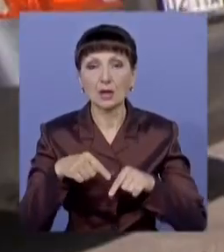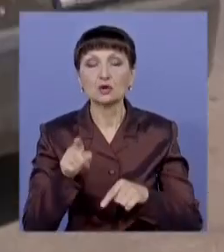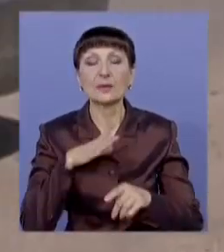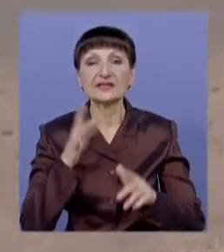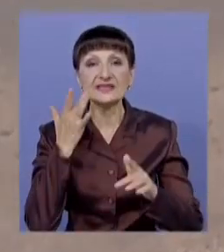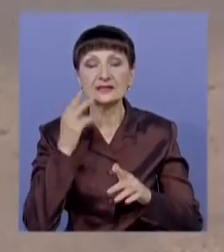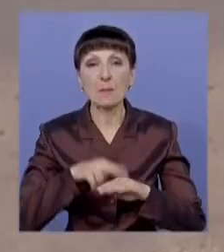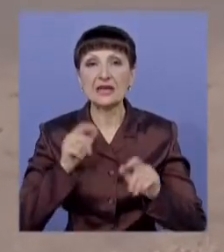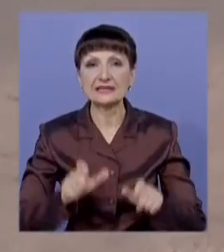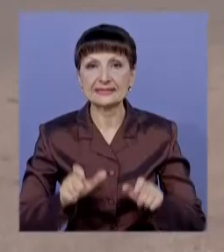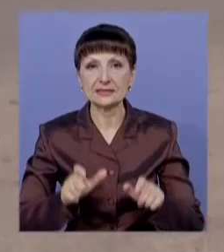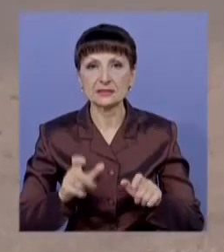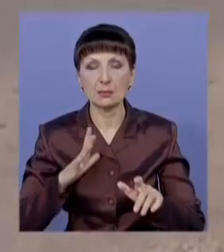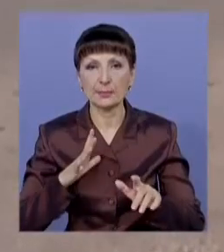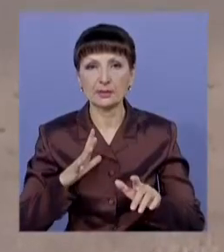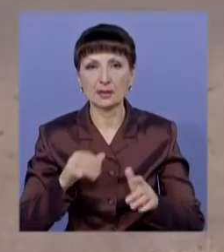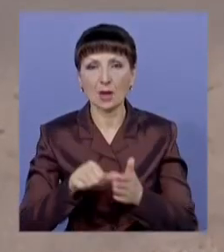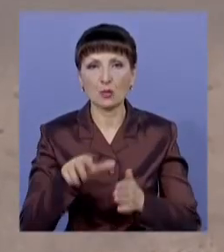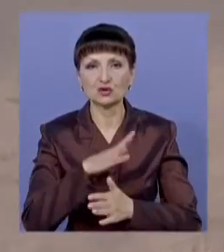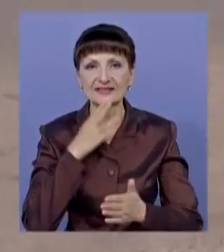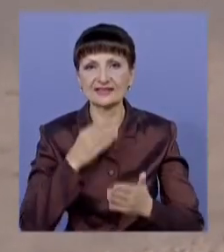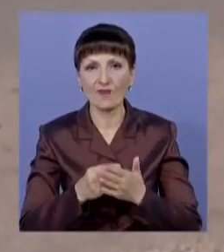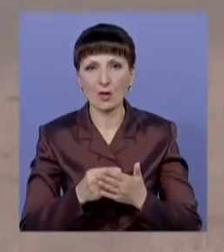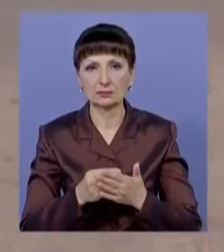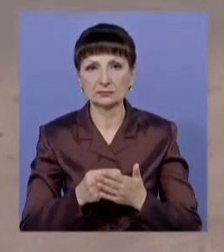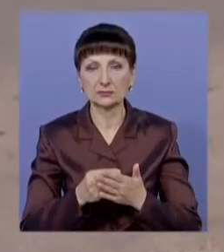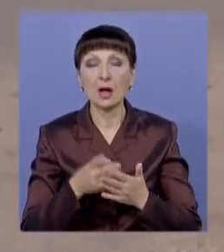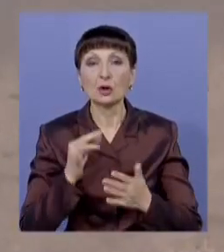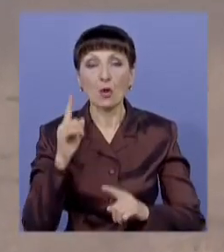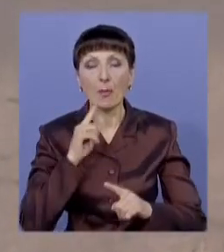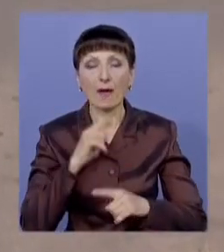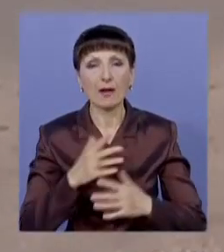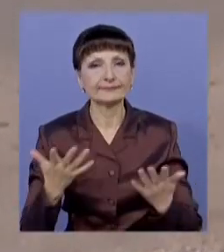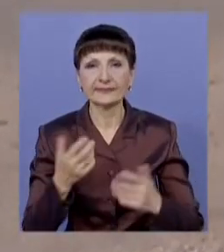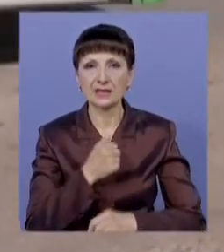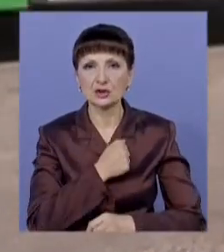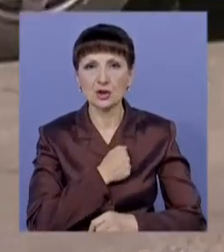всегда находились именно на участке. Но пока, к сожалению,